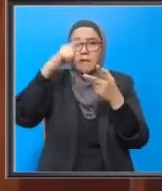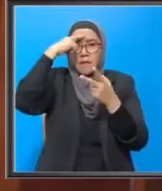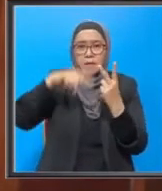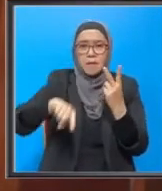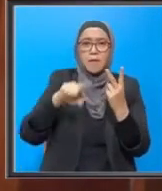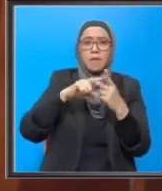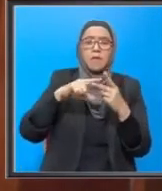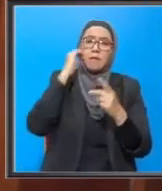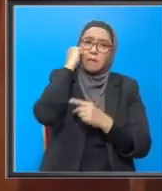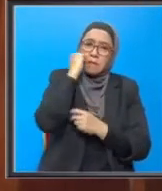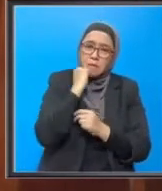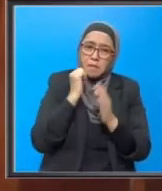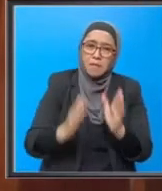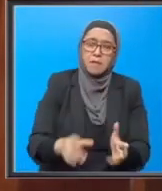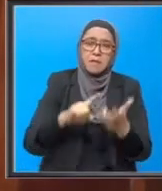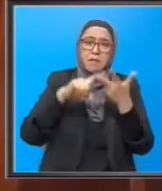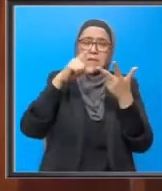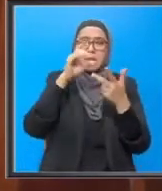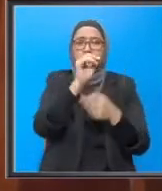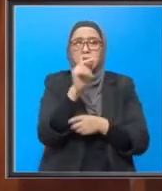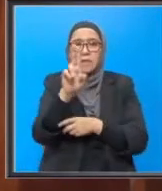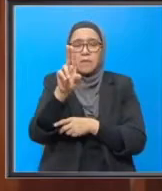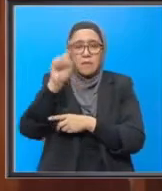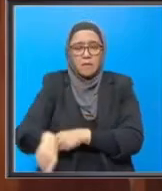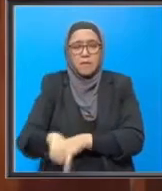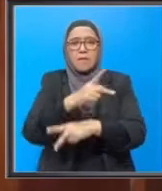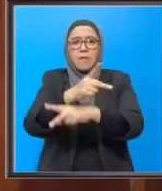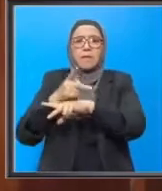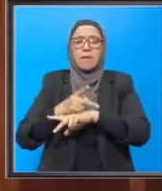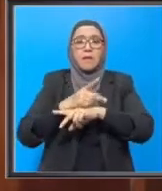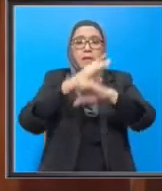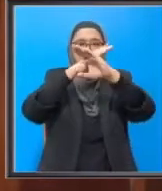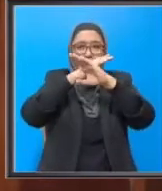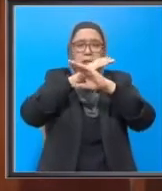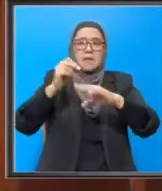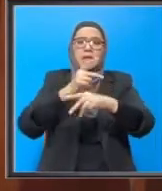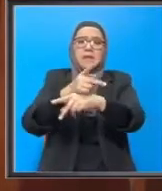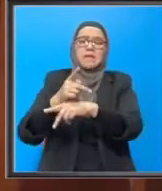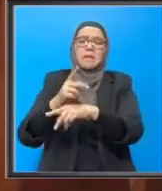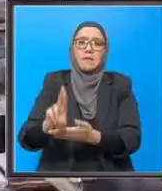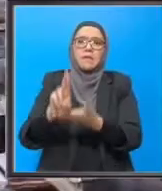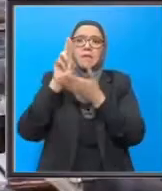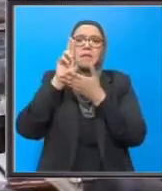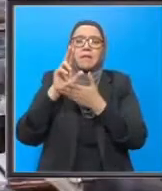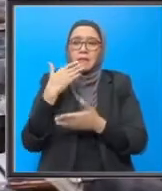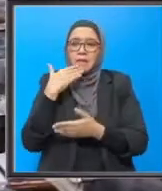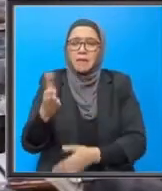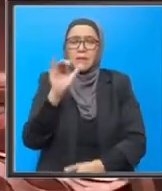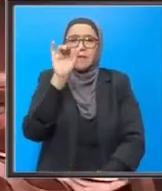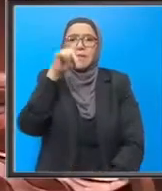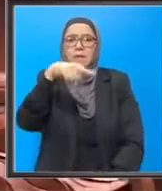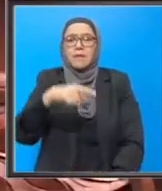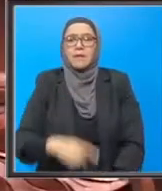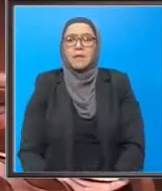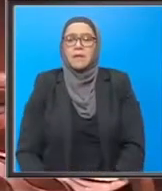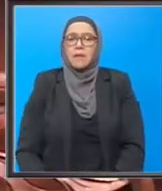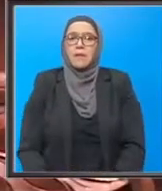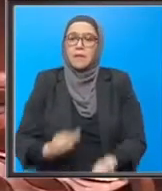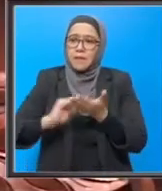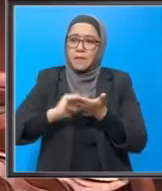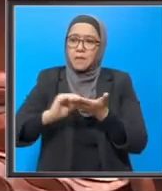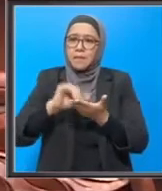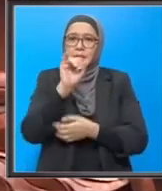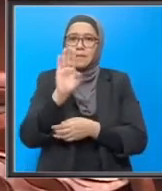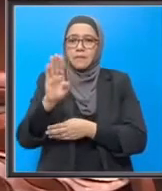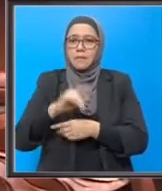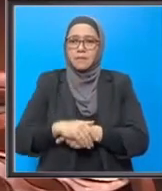kurang up yang bukan penjagaan dan perlindungan serta pun dihancurkan Sensual kayak gini eh eh